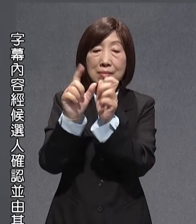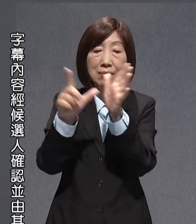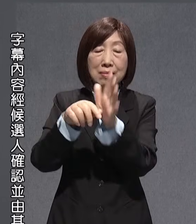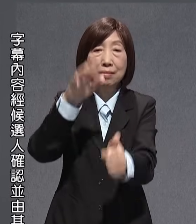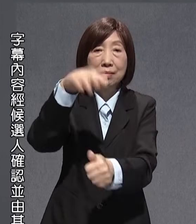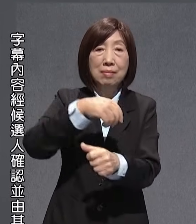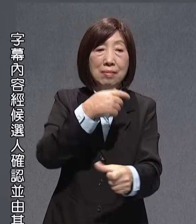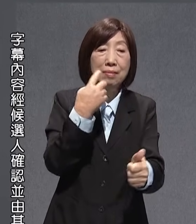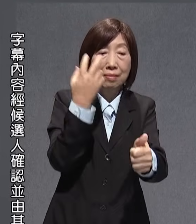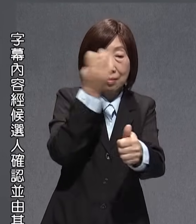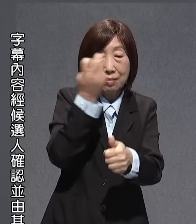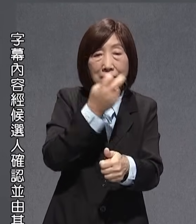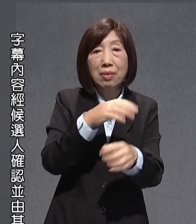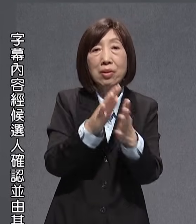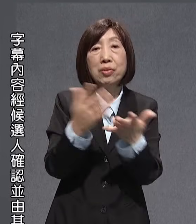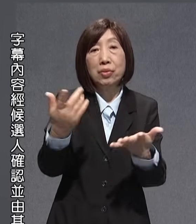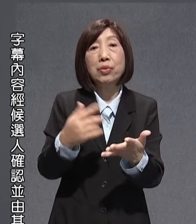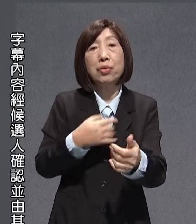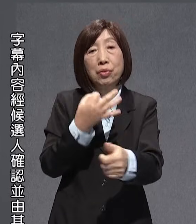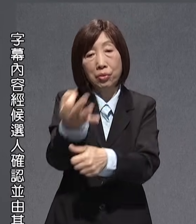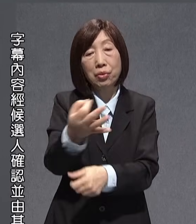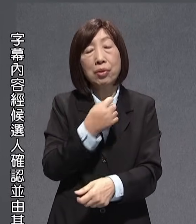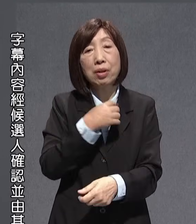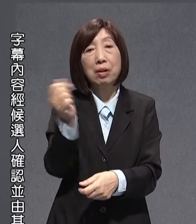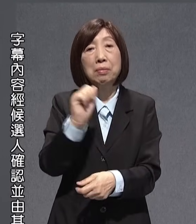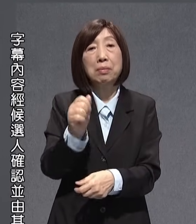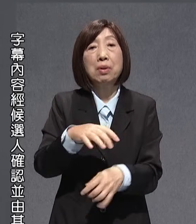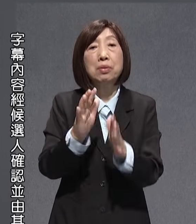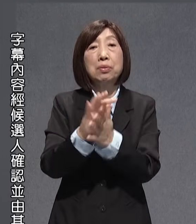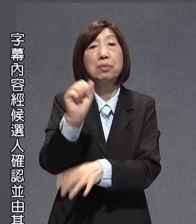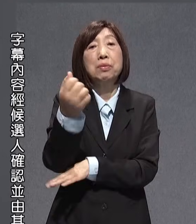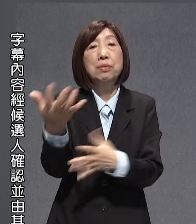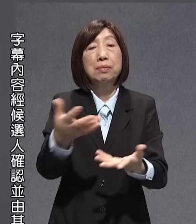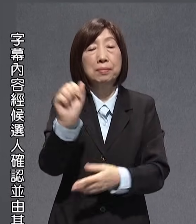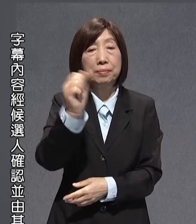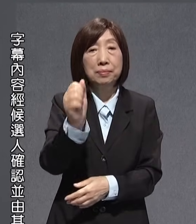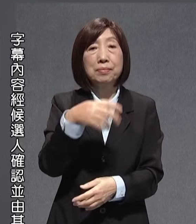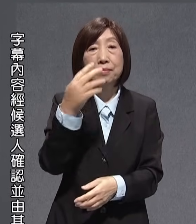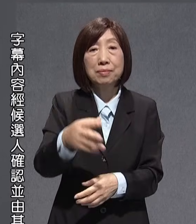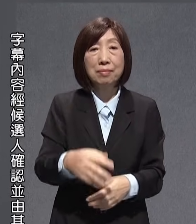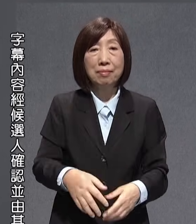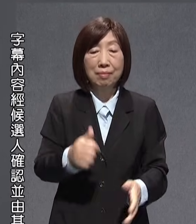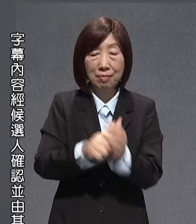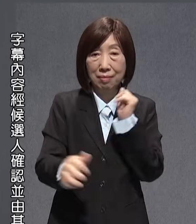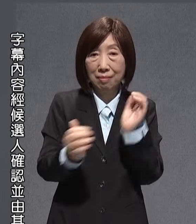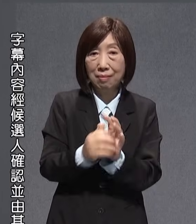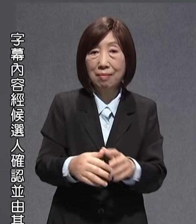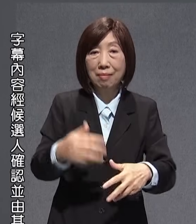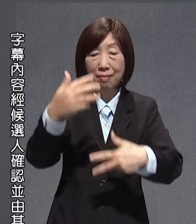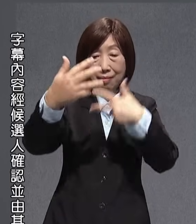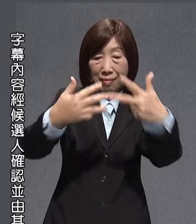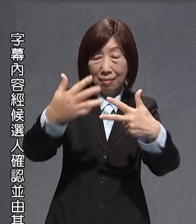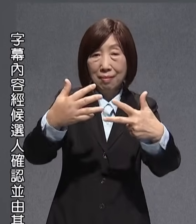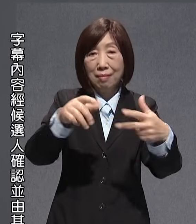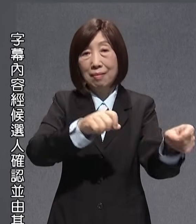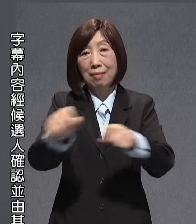费做功德。产假要从目前的8周延长到10周，最后要跟接轨国际